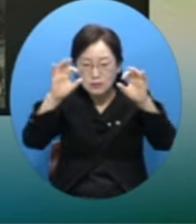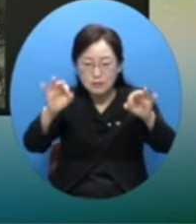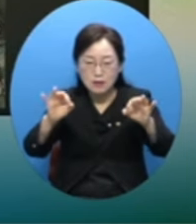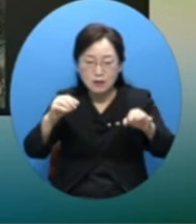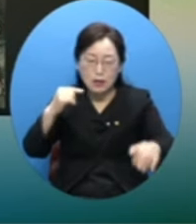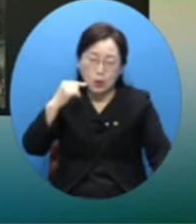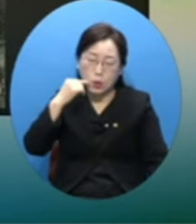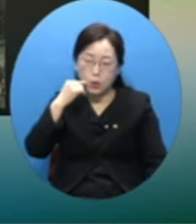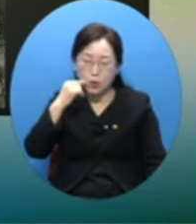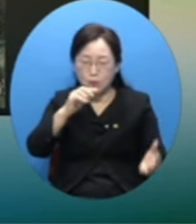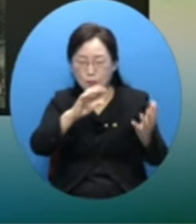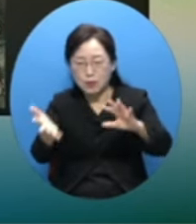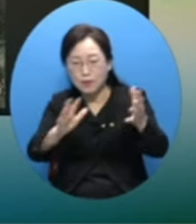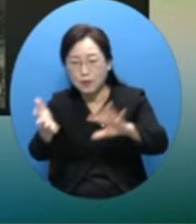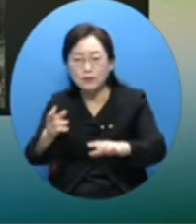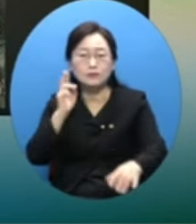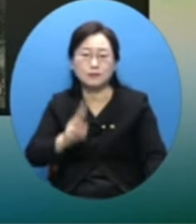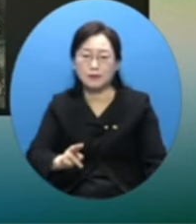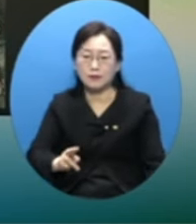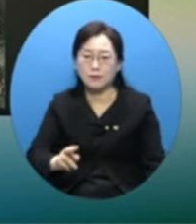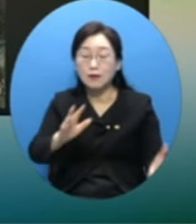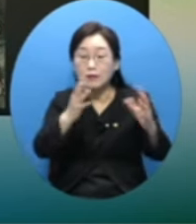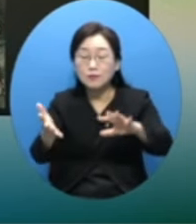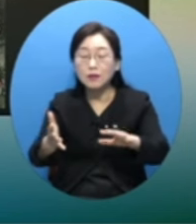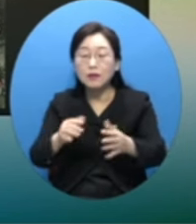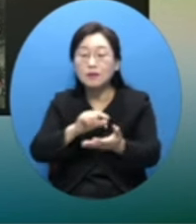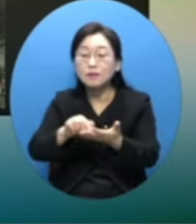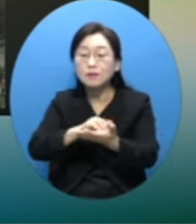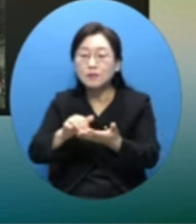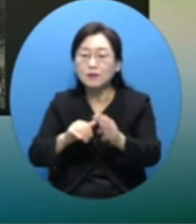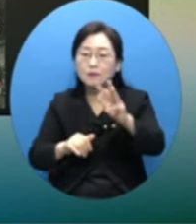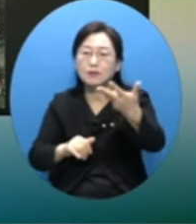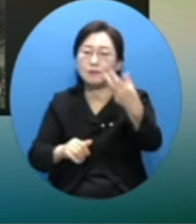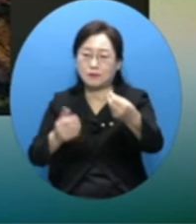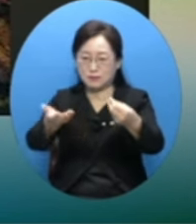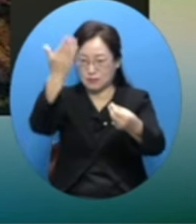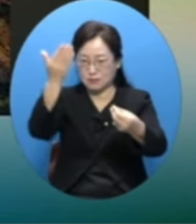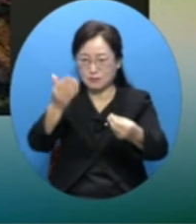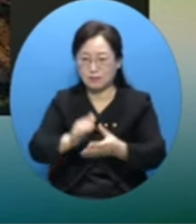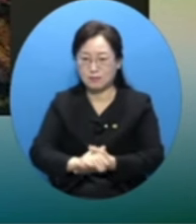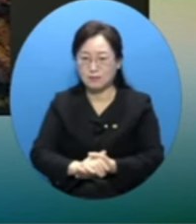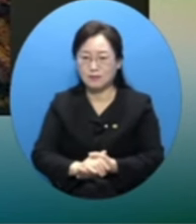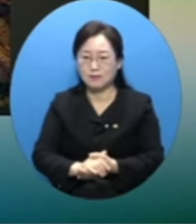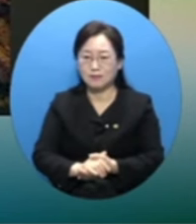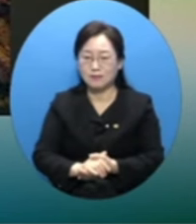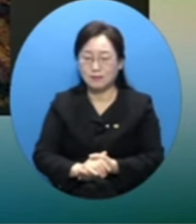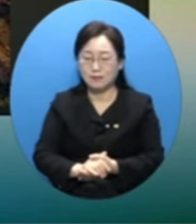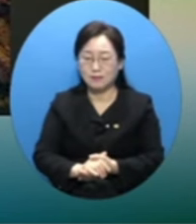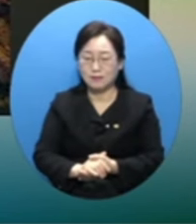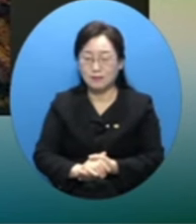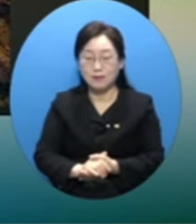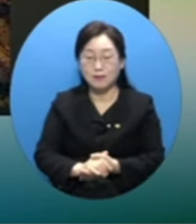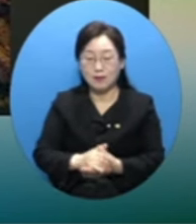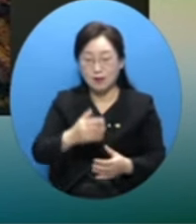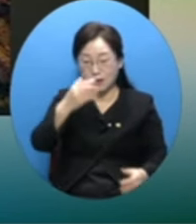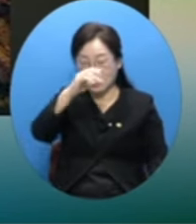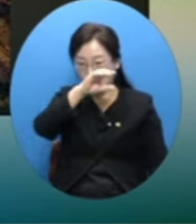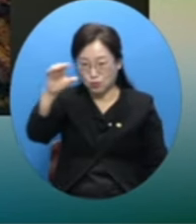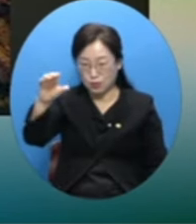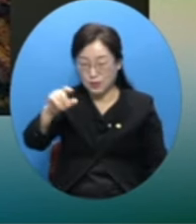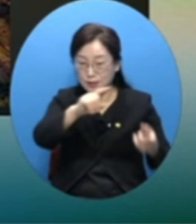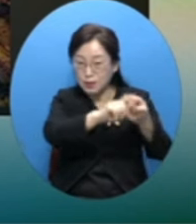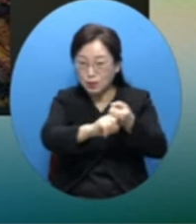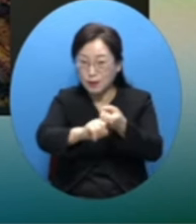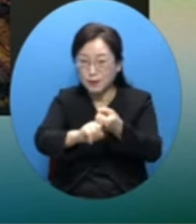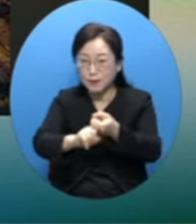전쟁 중에 하나였고 사망자가 800만 명이 넘었습니다. 가톨릭 연합군하고